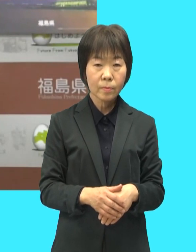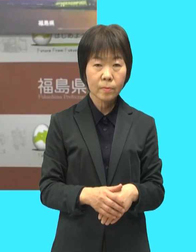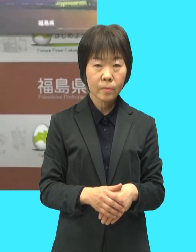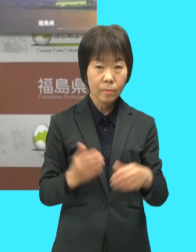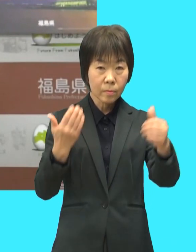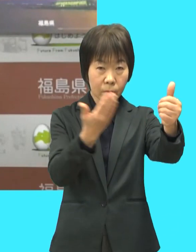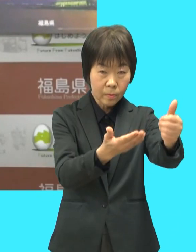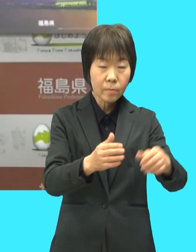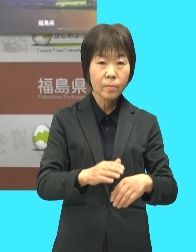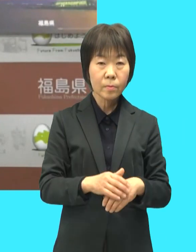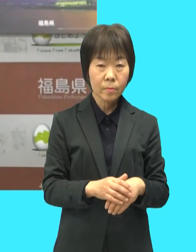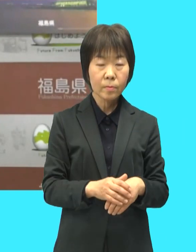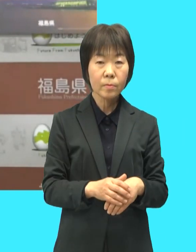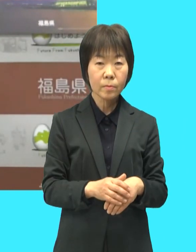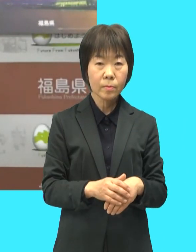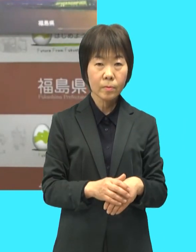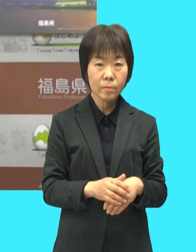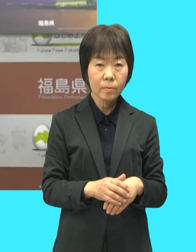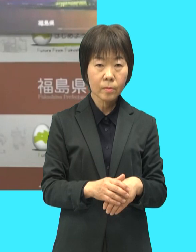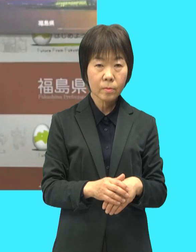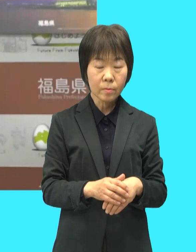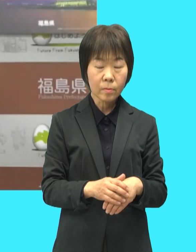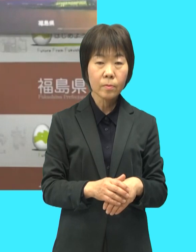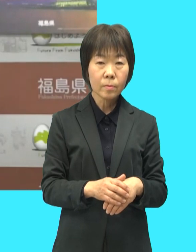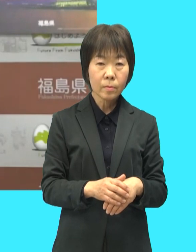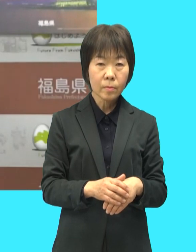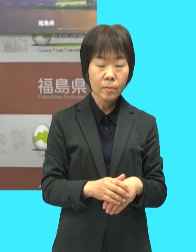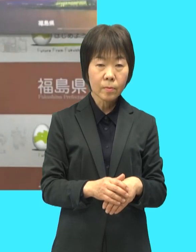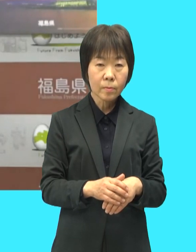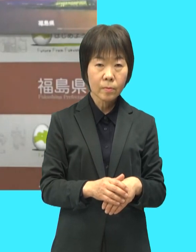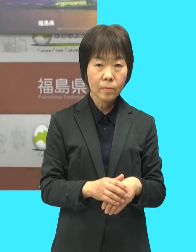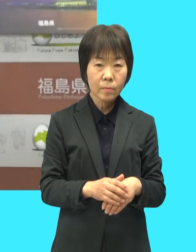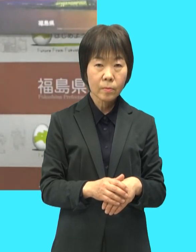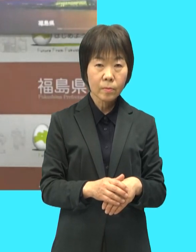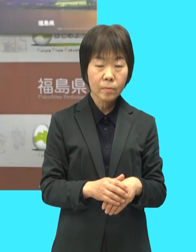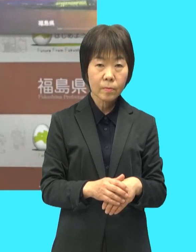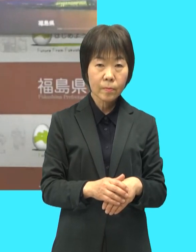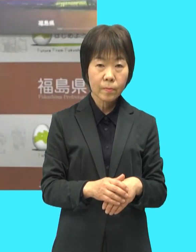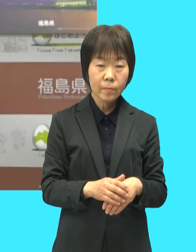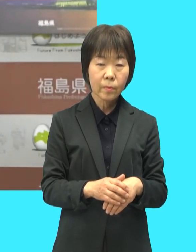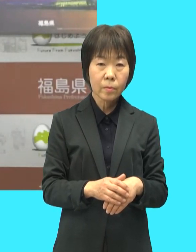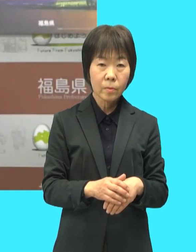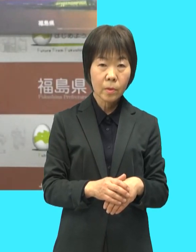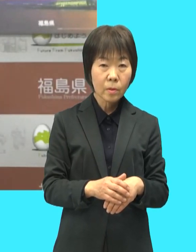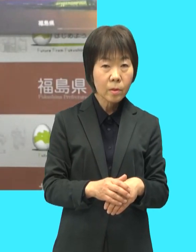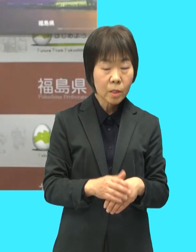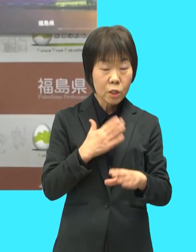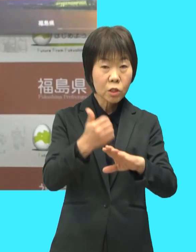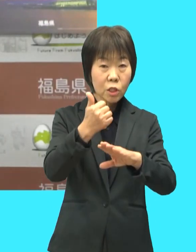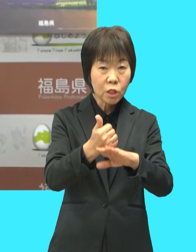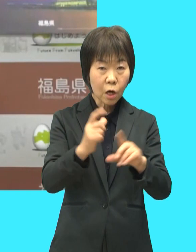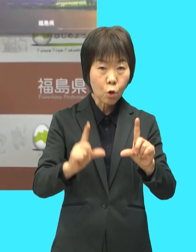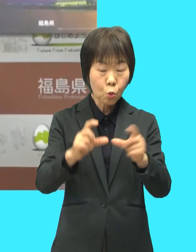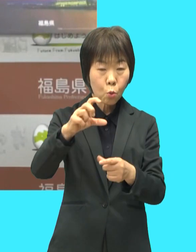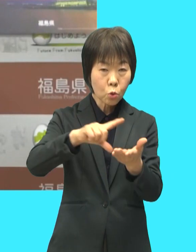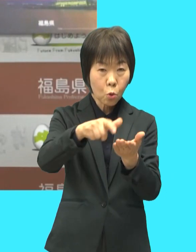福島民放佐藤です。よろしくお願いいたします。 よろしくお願いします。 またコロナの話にちょっと戻ってしまうんですけれども、先週その知事が東京都